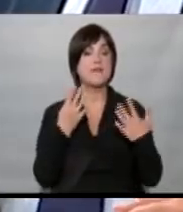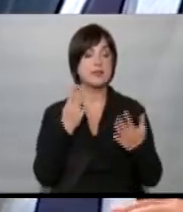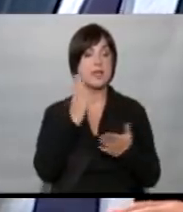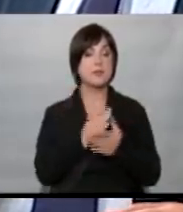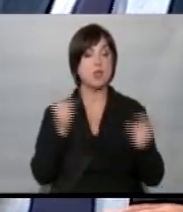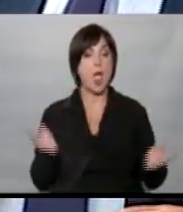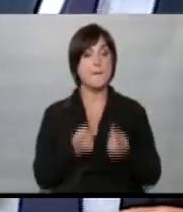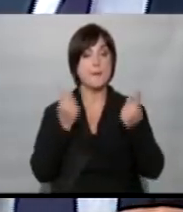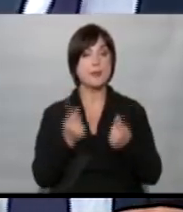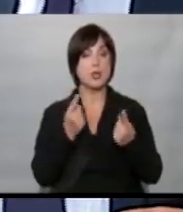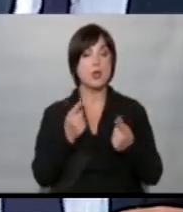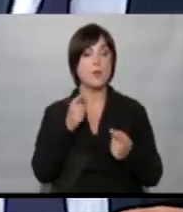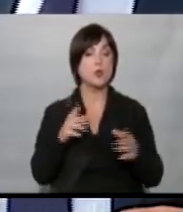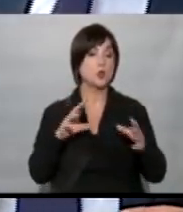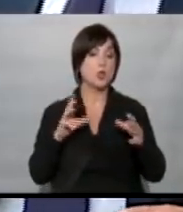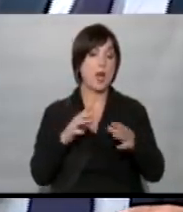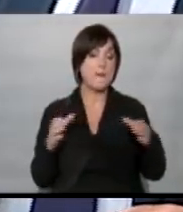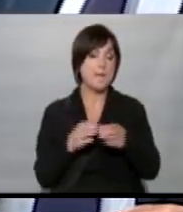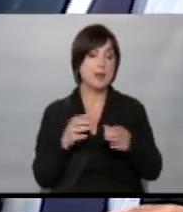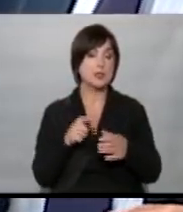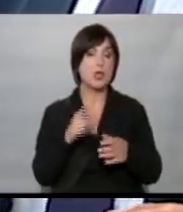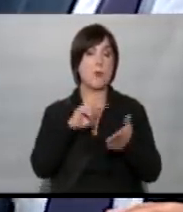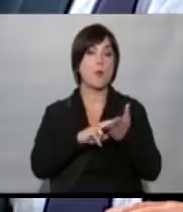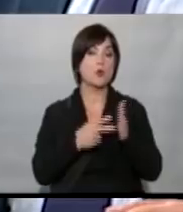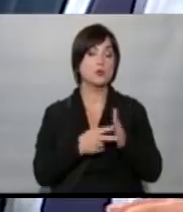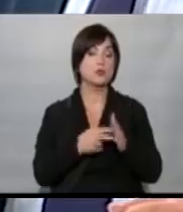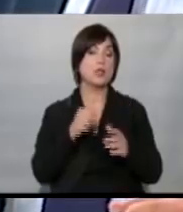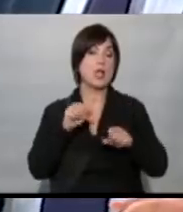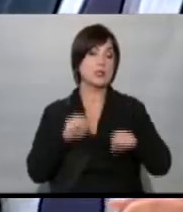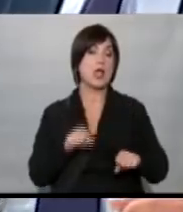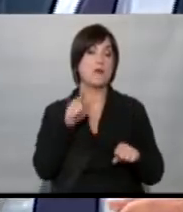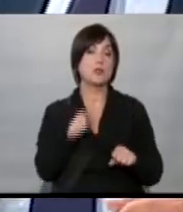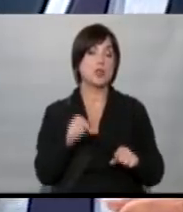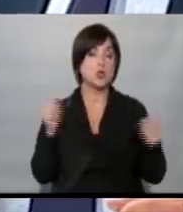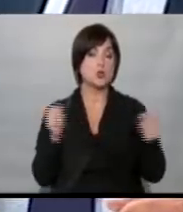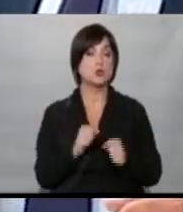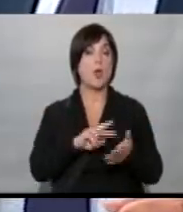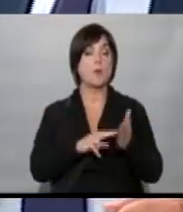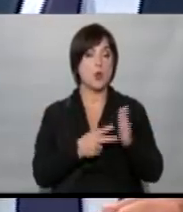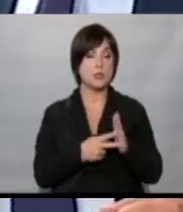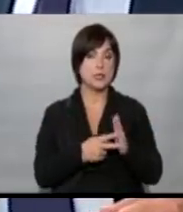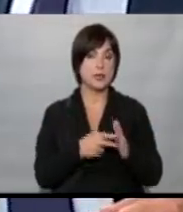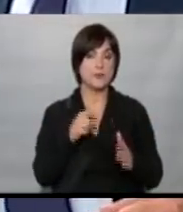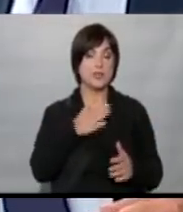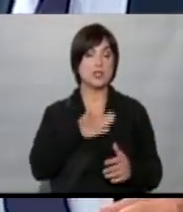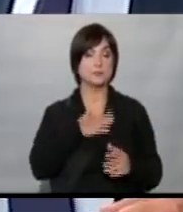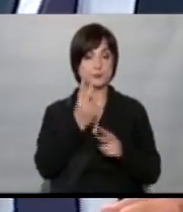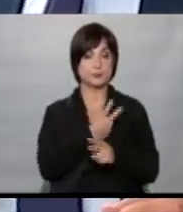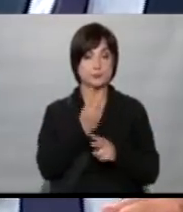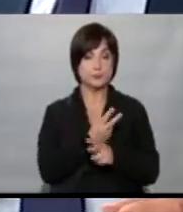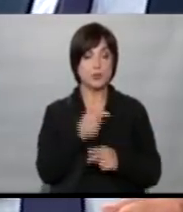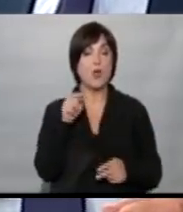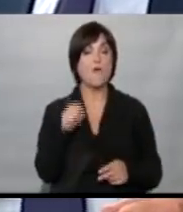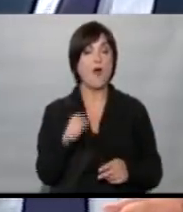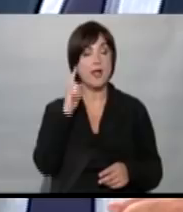беше промовинара од маргинални групи, стана политички мейнстрим и стана службена политика на нашата држава. Во